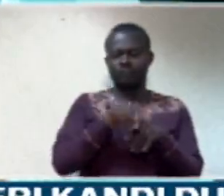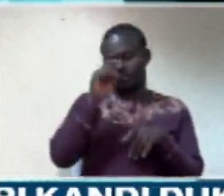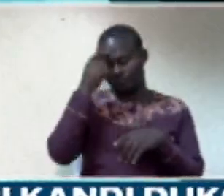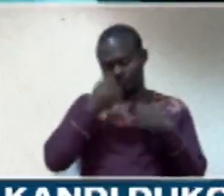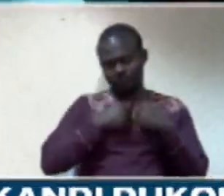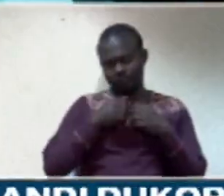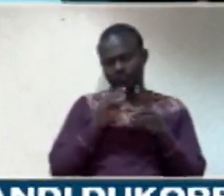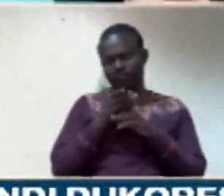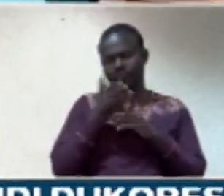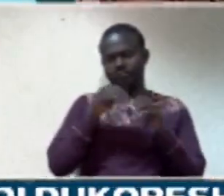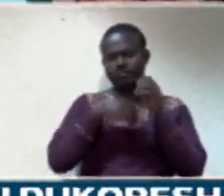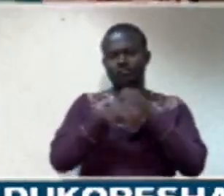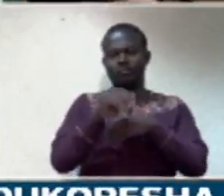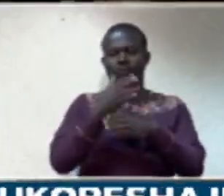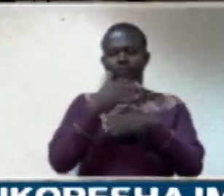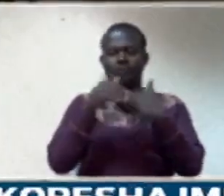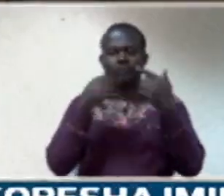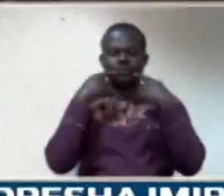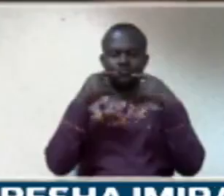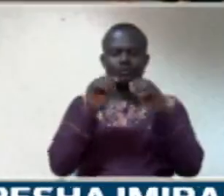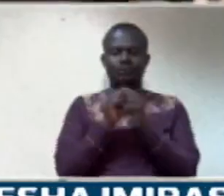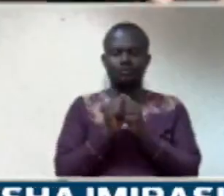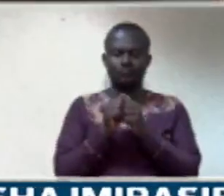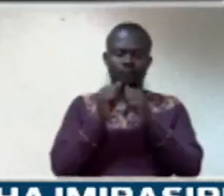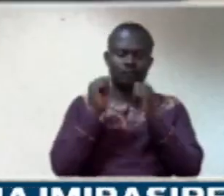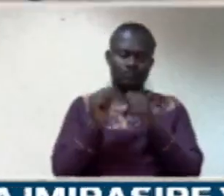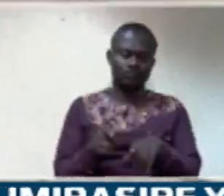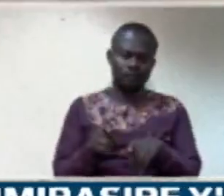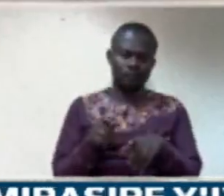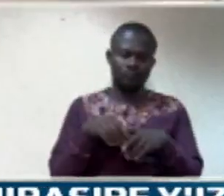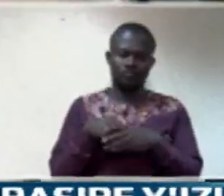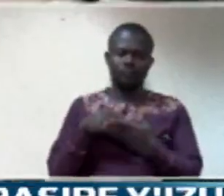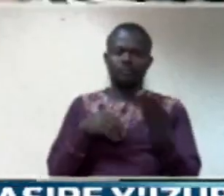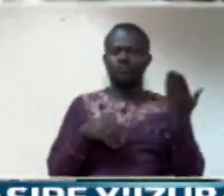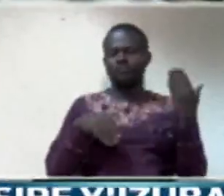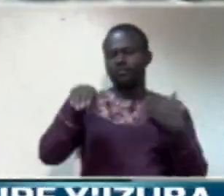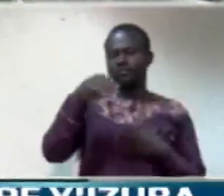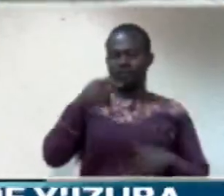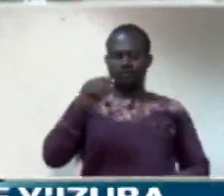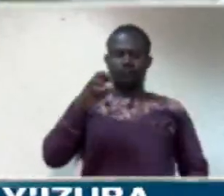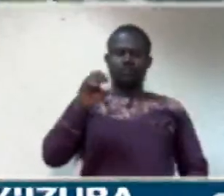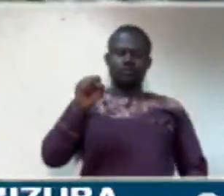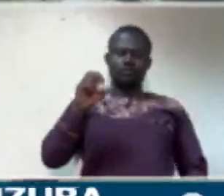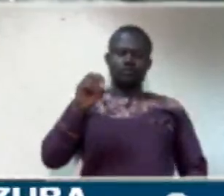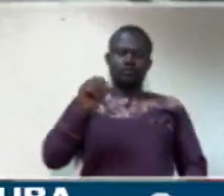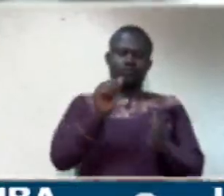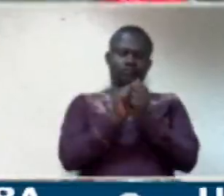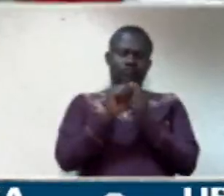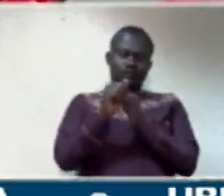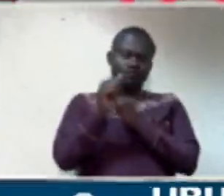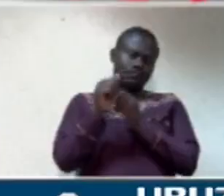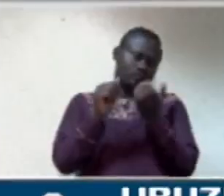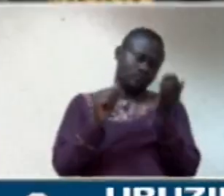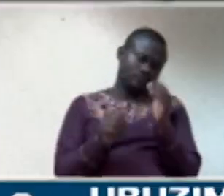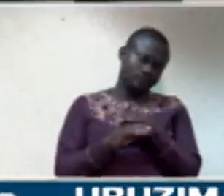Rwanda binyuze muri Minisiteri y'ibikorwa remezo ibitangaza aha ngaha yaba mu Giporoso ndetse nahitwa kuri Prince House